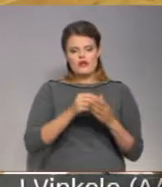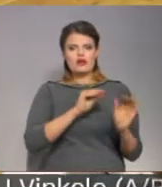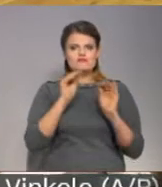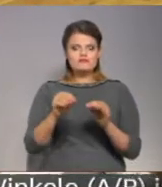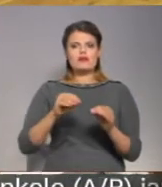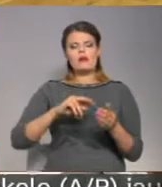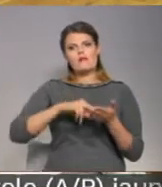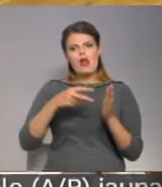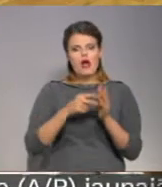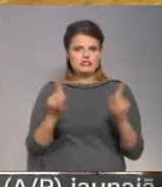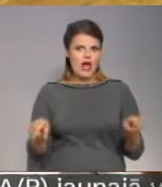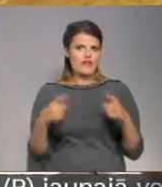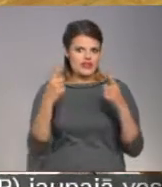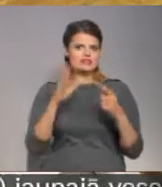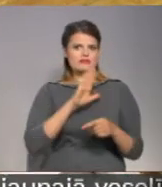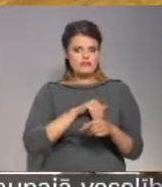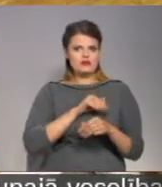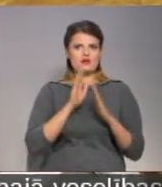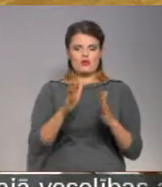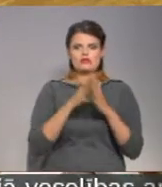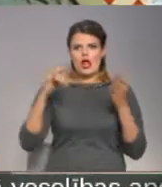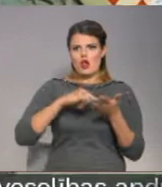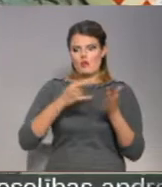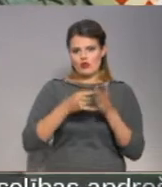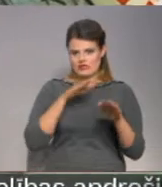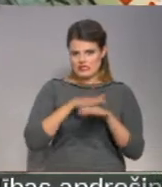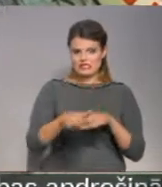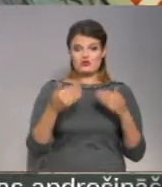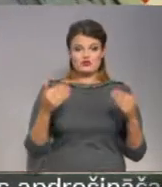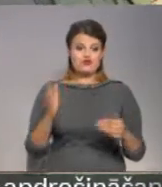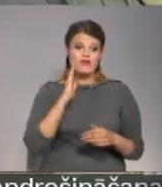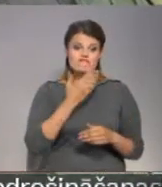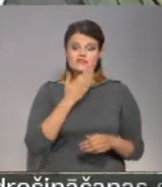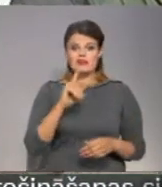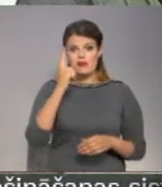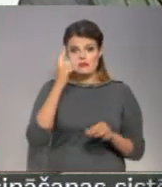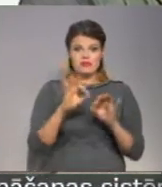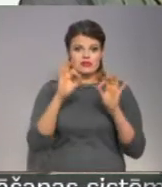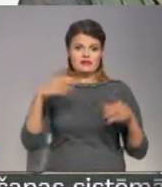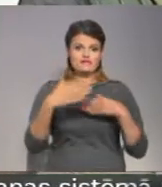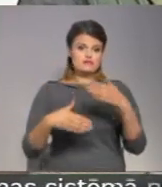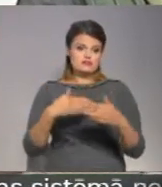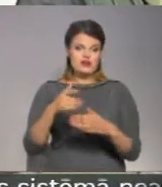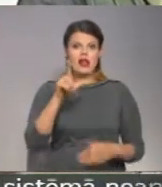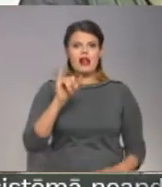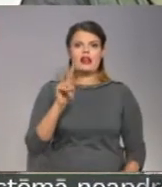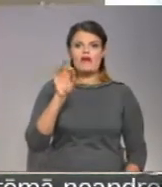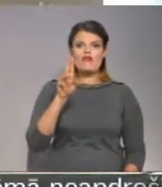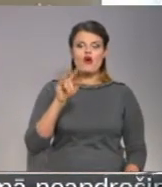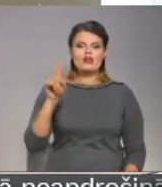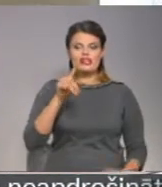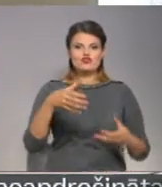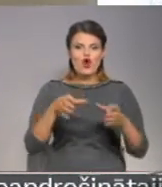plānošanā, kas varētu tikt īstenotas apjomīgu projektu ietvaros. Jau šovasar pirmās iestrādes tikšot veiktas Livonijas ordeņa